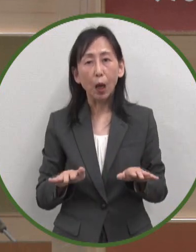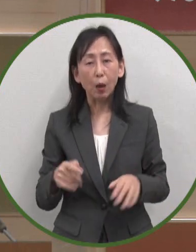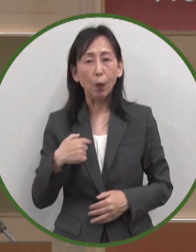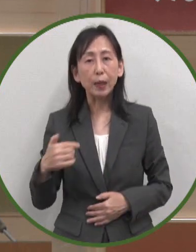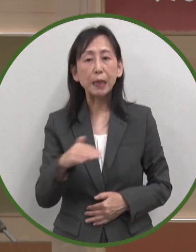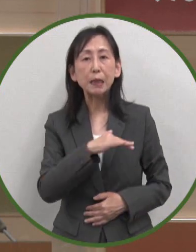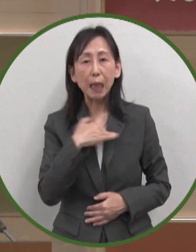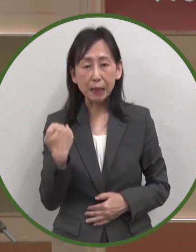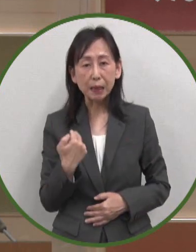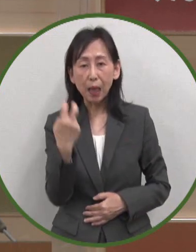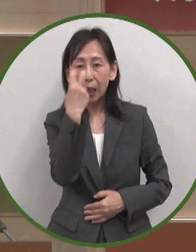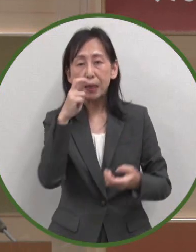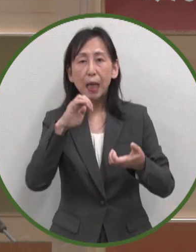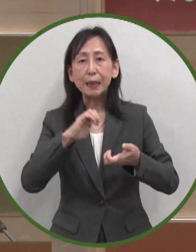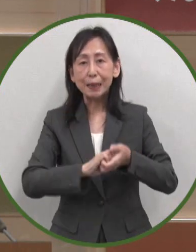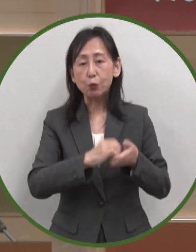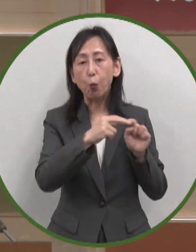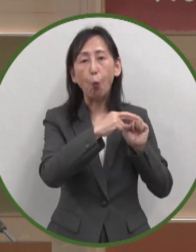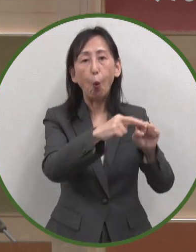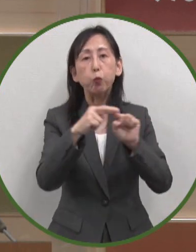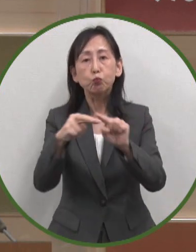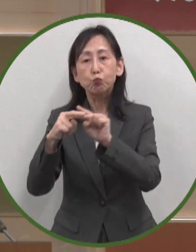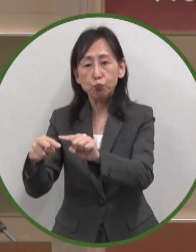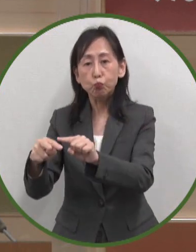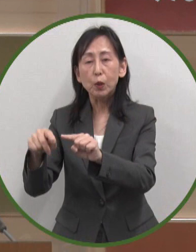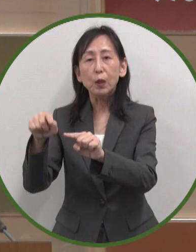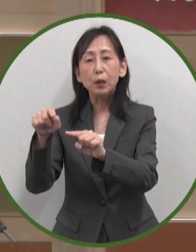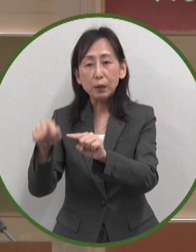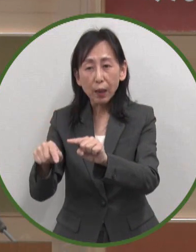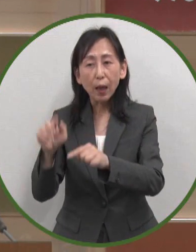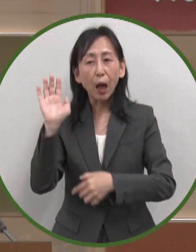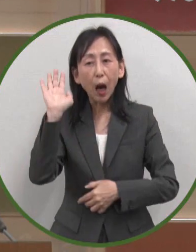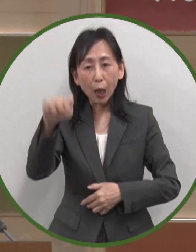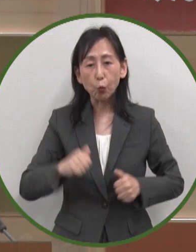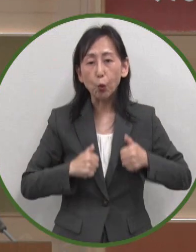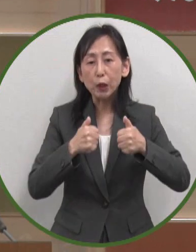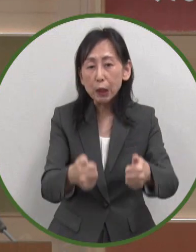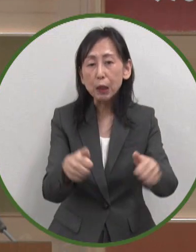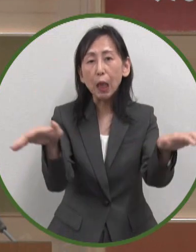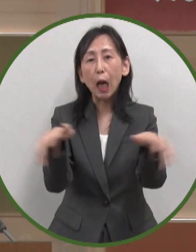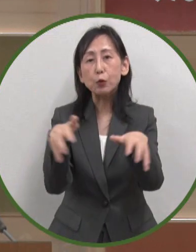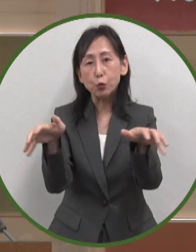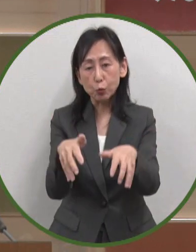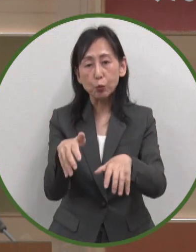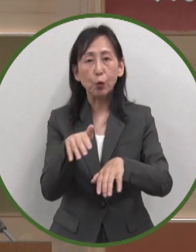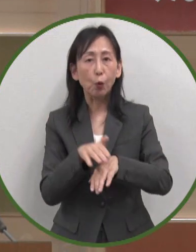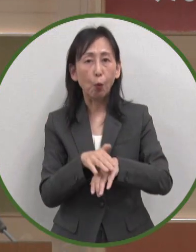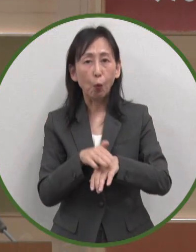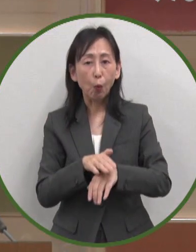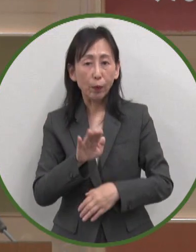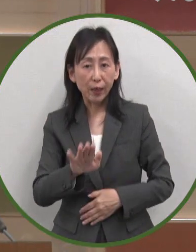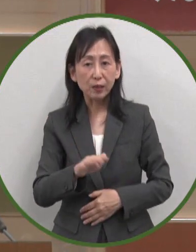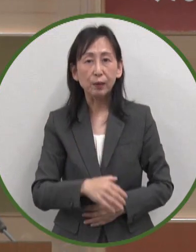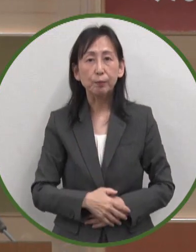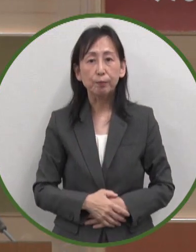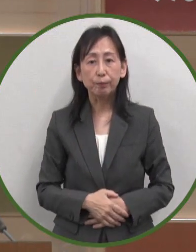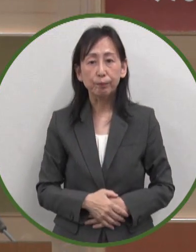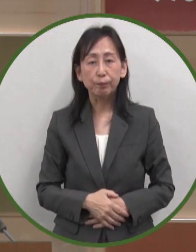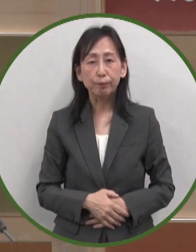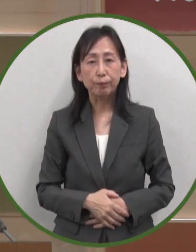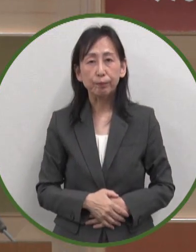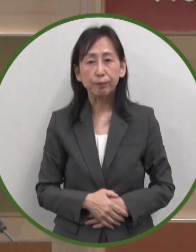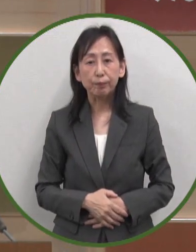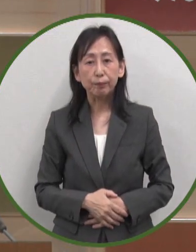我々の方がキットをお送りして、そしてそれも回収をしますというオペレーションにするということです。それ